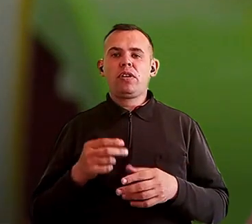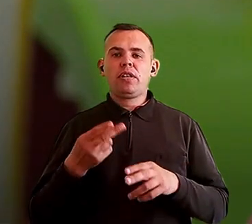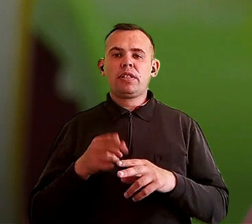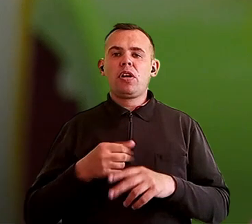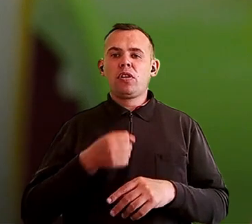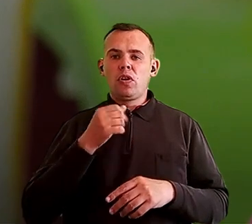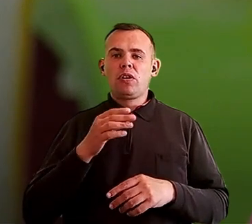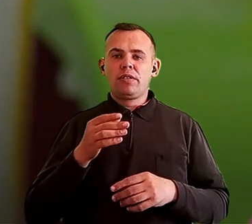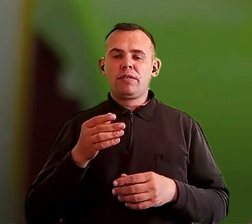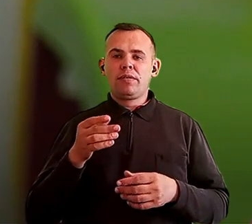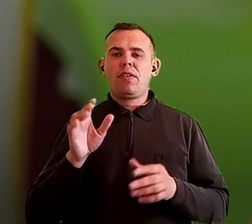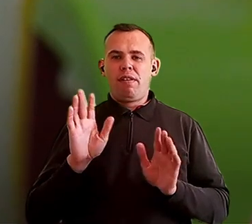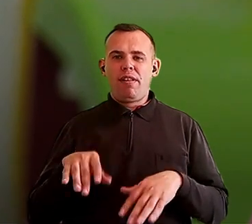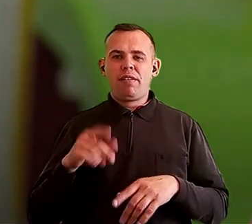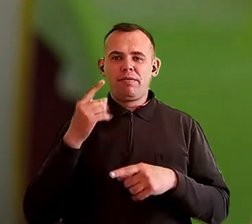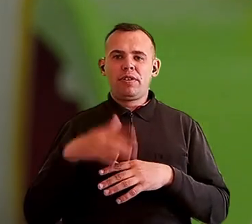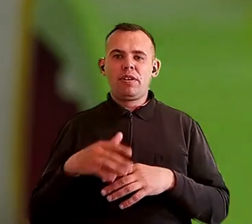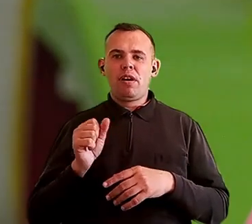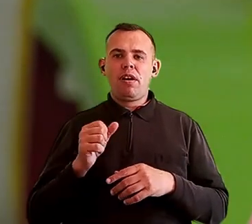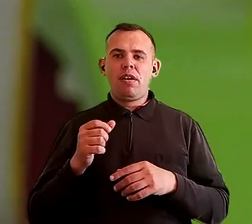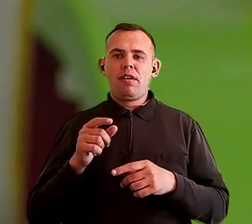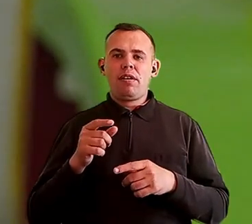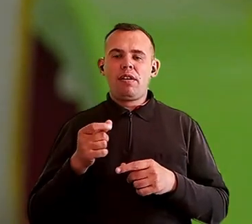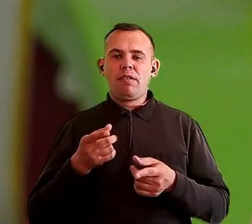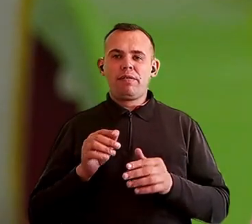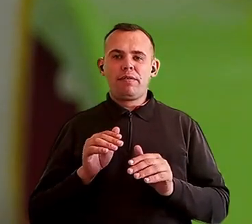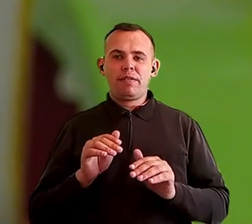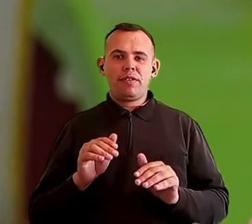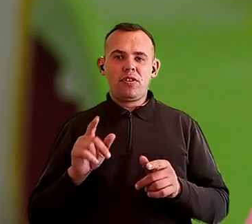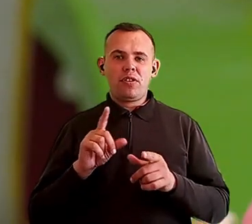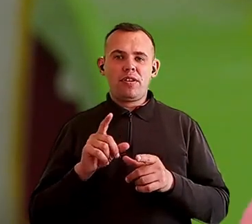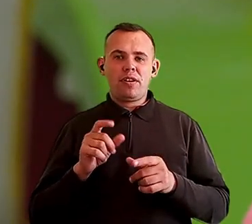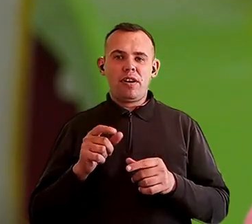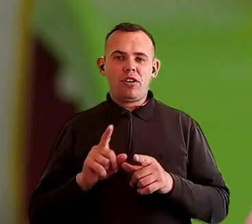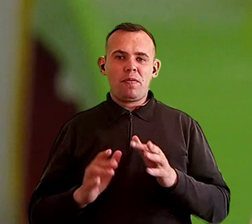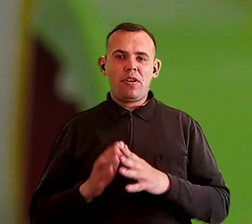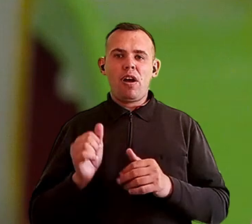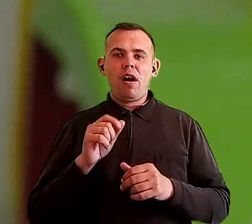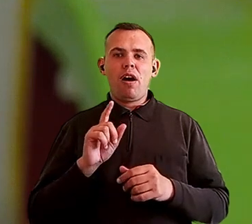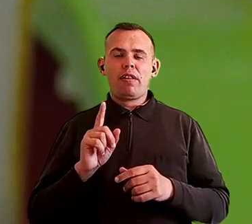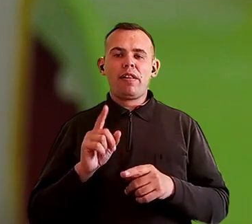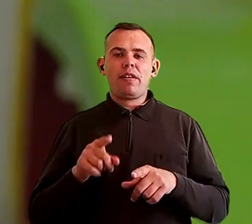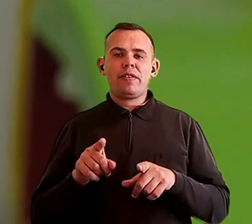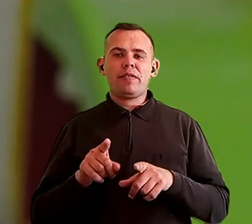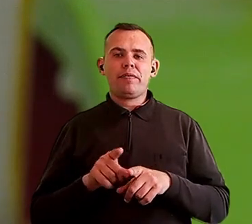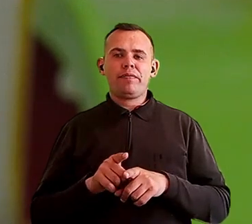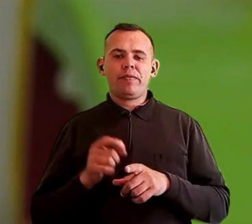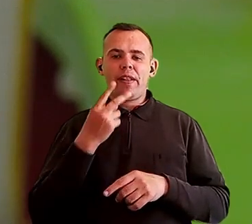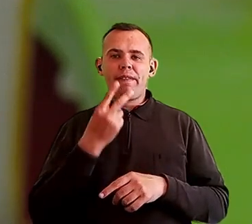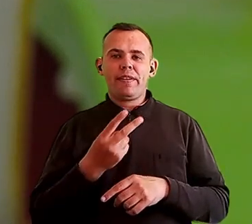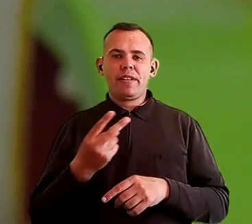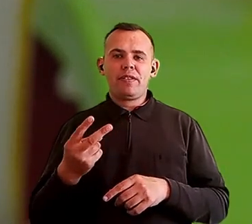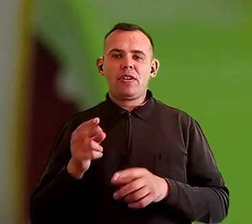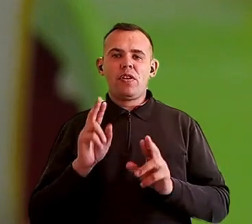Ну, там перебитися, десь щось там перекусити. Але коли на тебе будуть дивитися дві пари